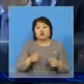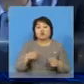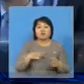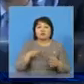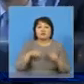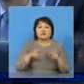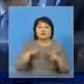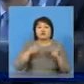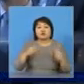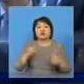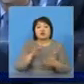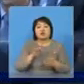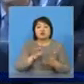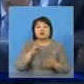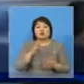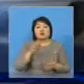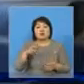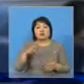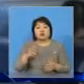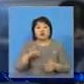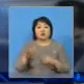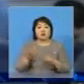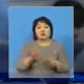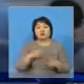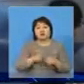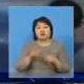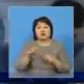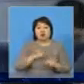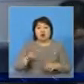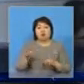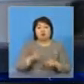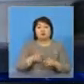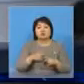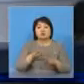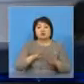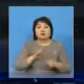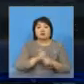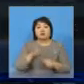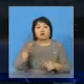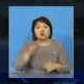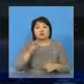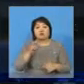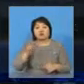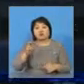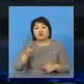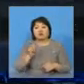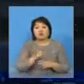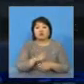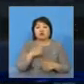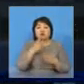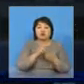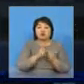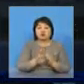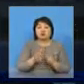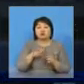управления строительства, архитектуры, градостроительства Нурлану Иманалину проработать эти работы. Вместе с тем заместителю Акима области Кайрату Бекенову поручено